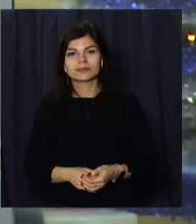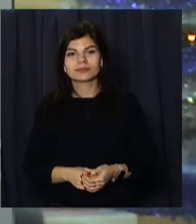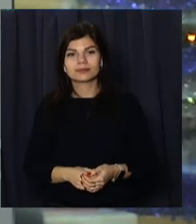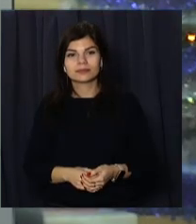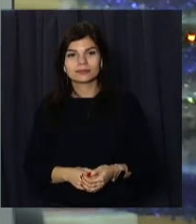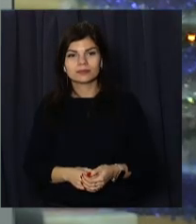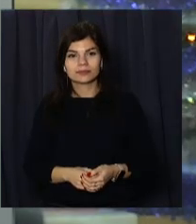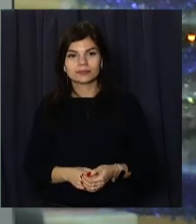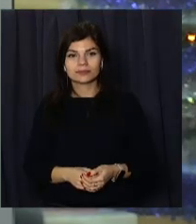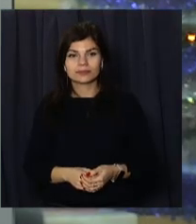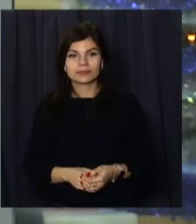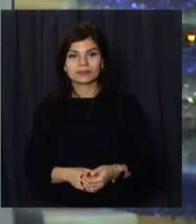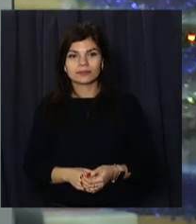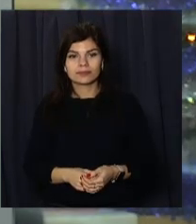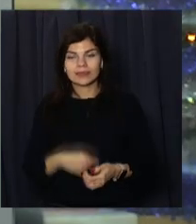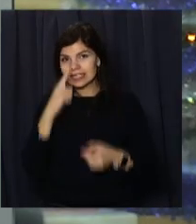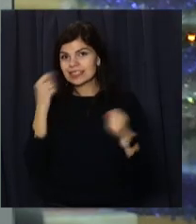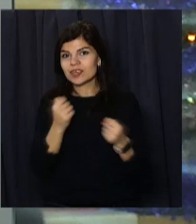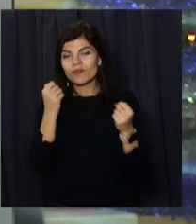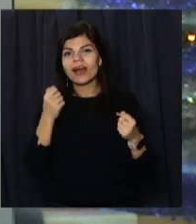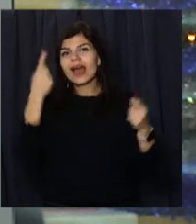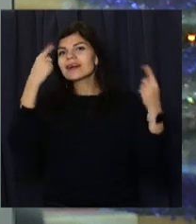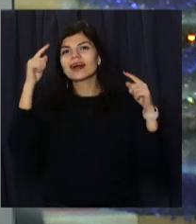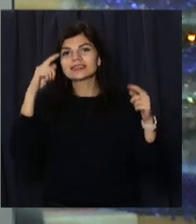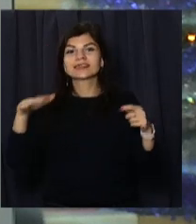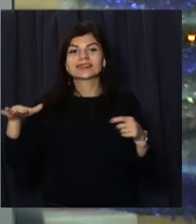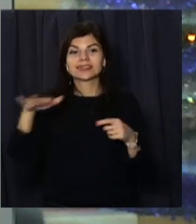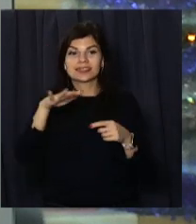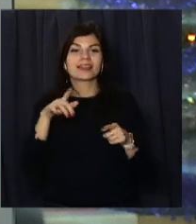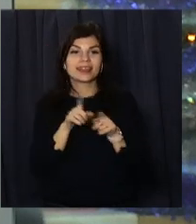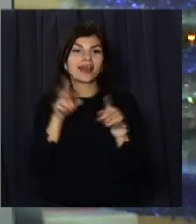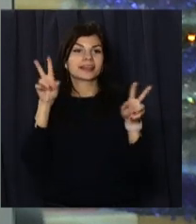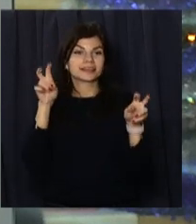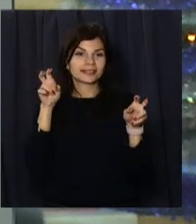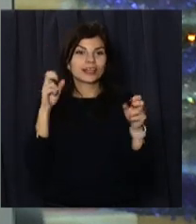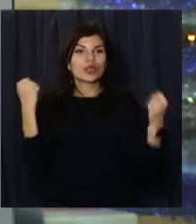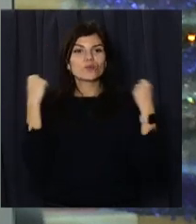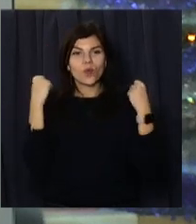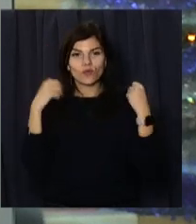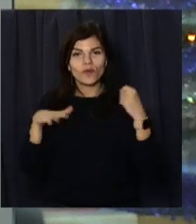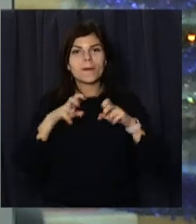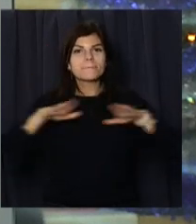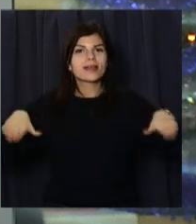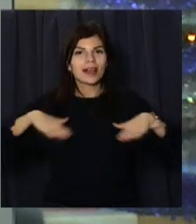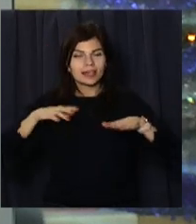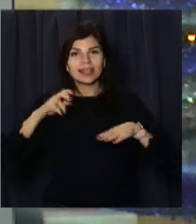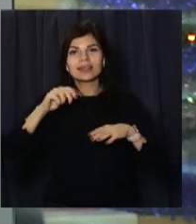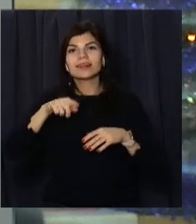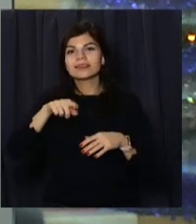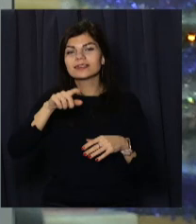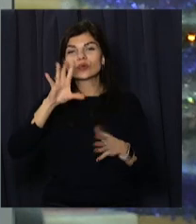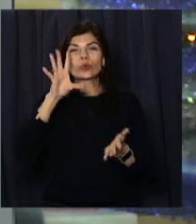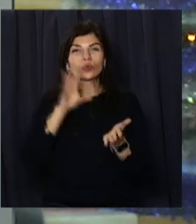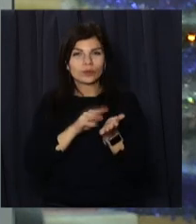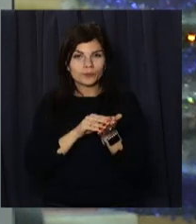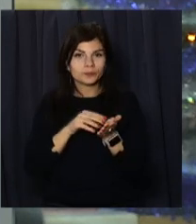Зимова казка у Дніпрі. Турнір під такою назвою підсумував спортивний сезон плавців. На старт традиційної першості спортшколи СК «Метеор»